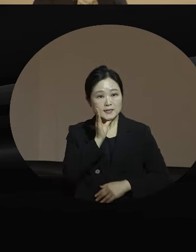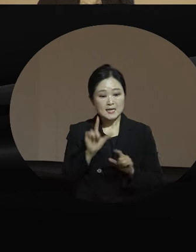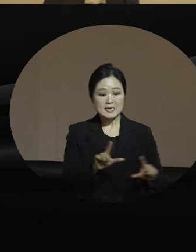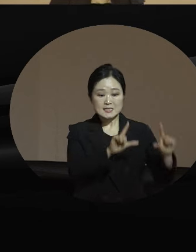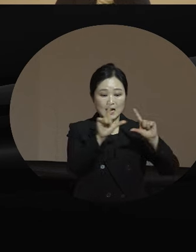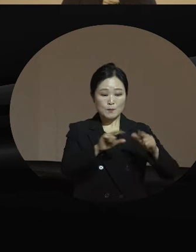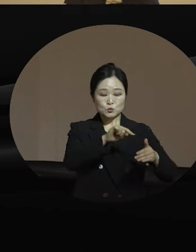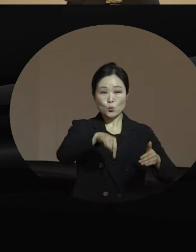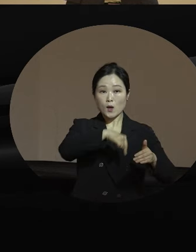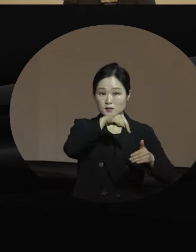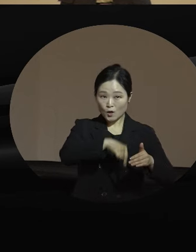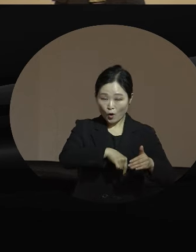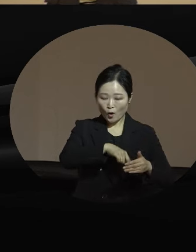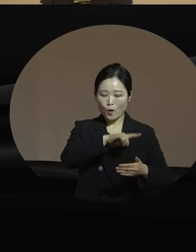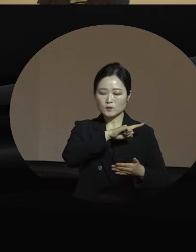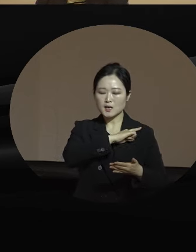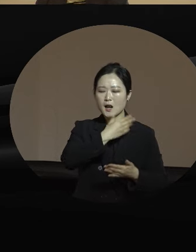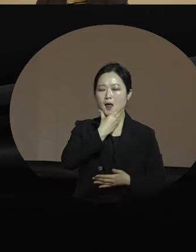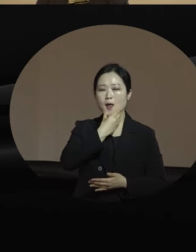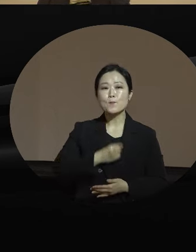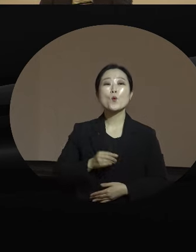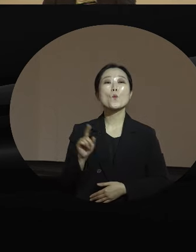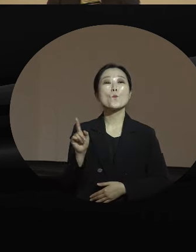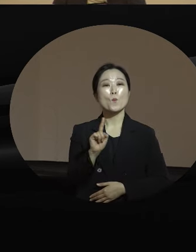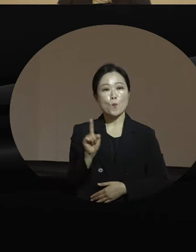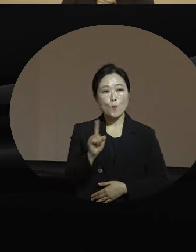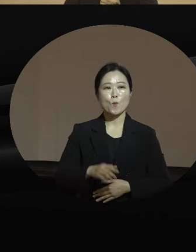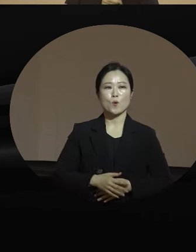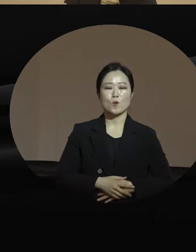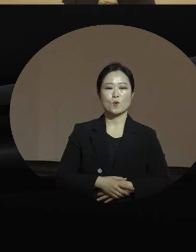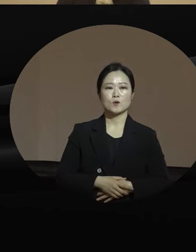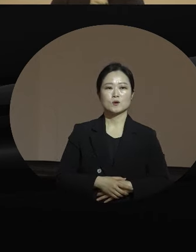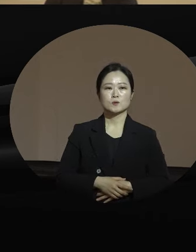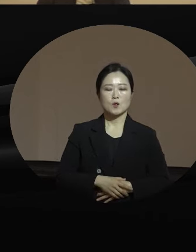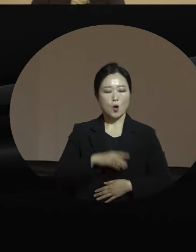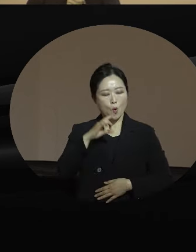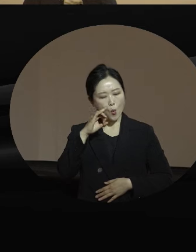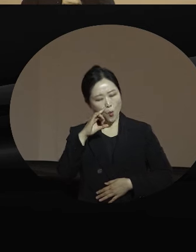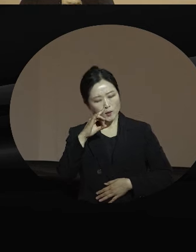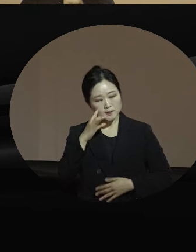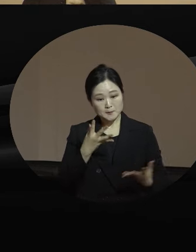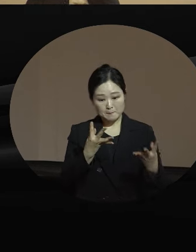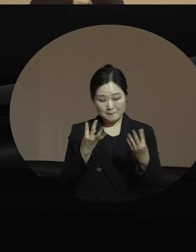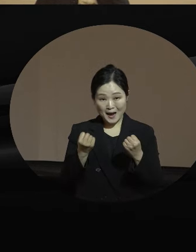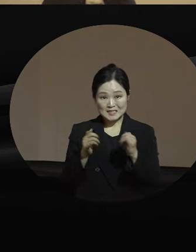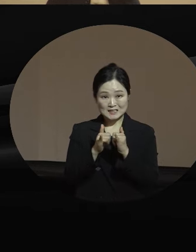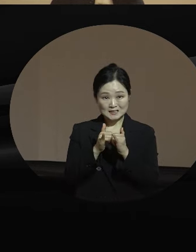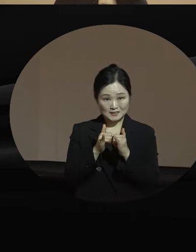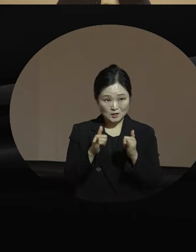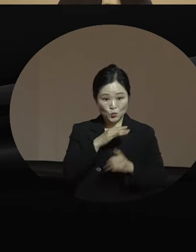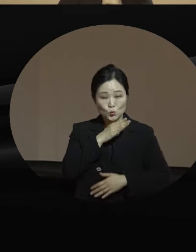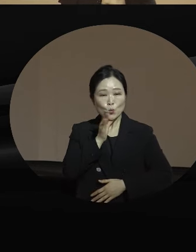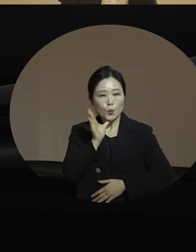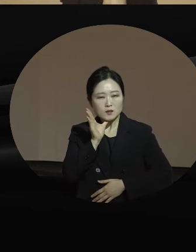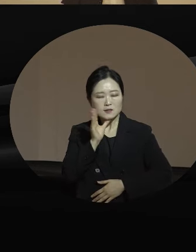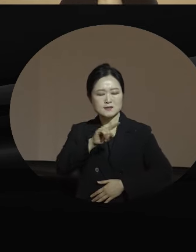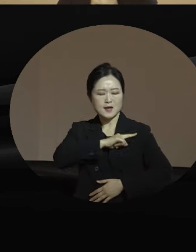가장 행복함을 예측할 수 있는 좋은 인자를 꼽으라고 하면 궁금증이 많은 노인, 호기심이 많은 노인들이 가장 행복해요.